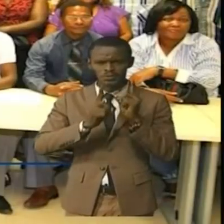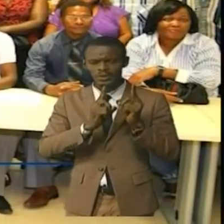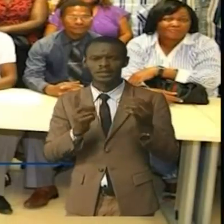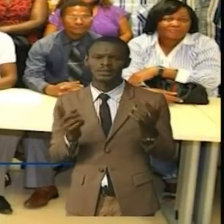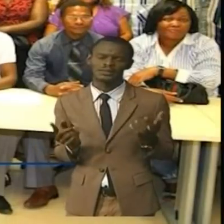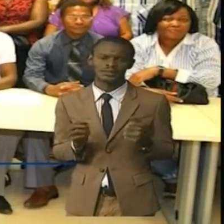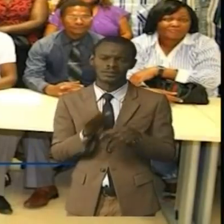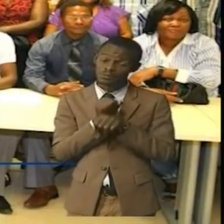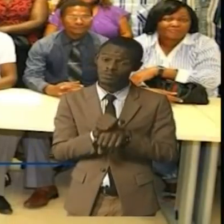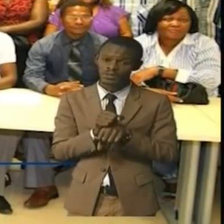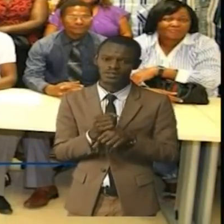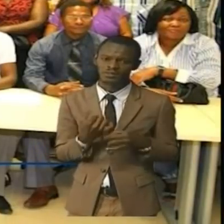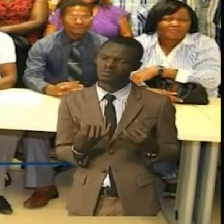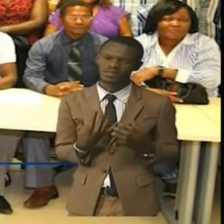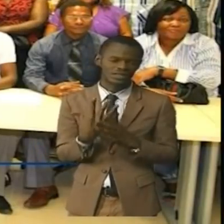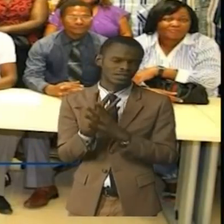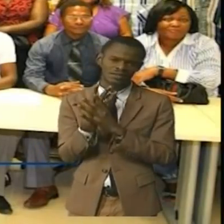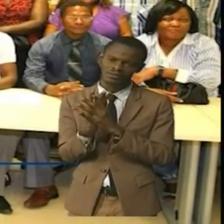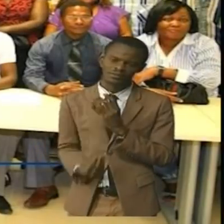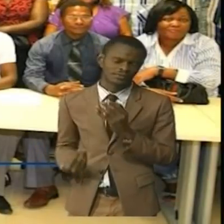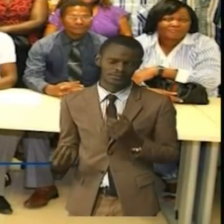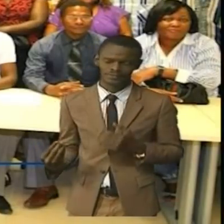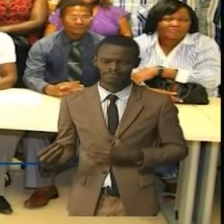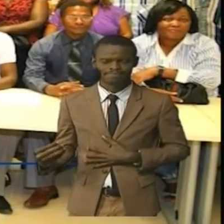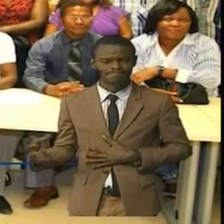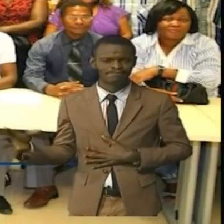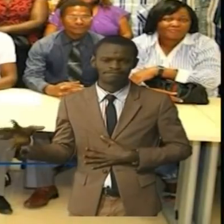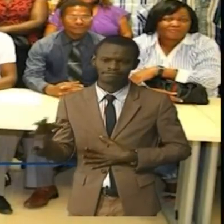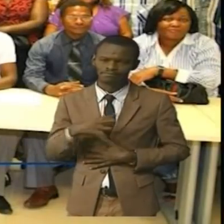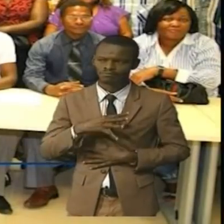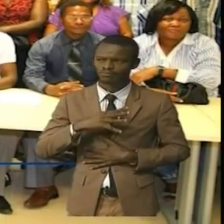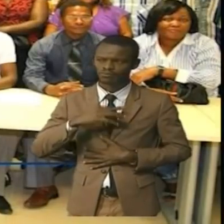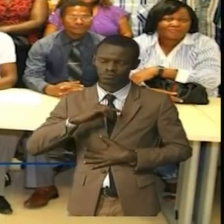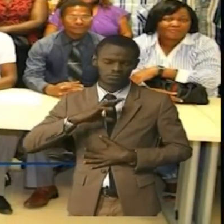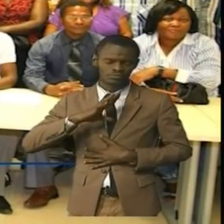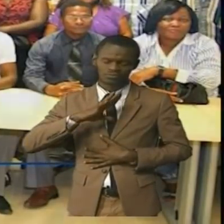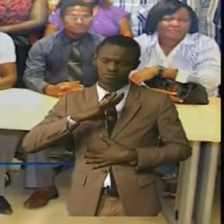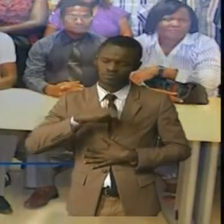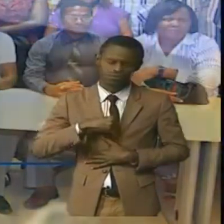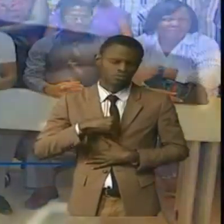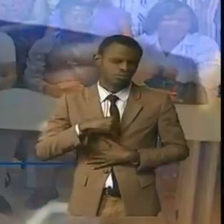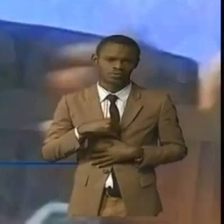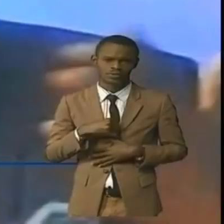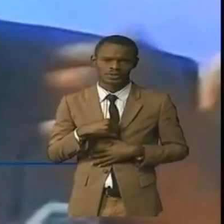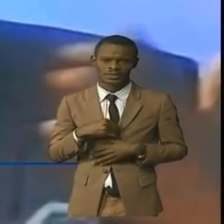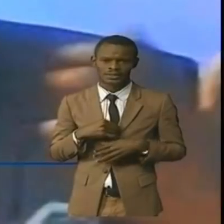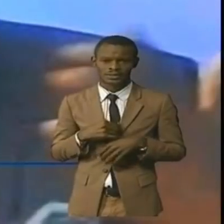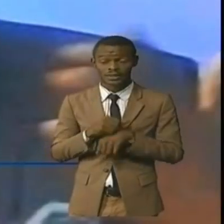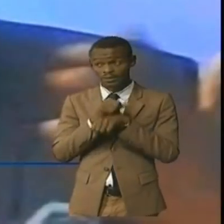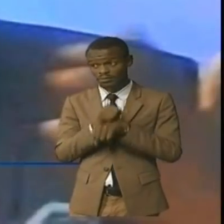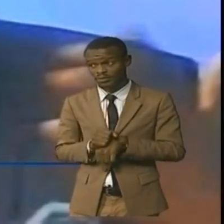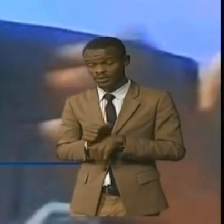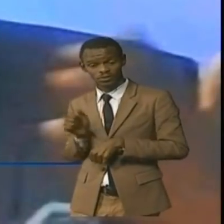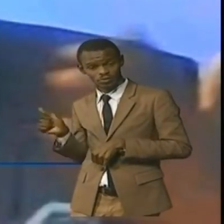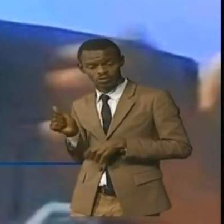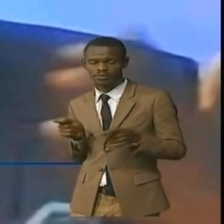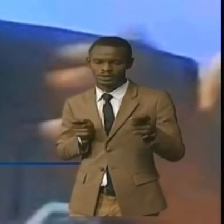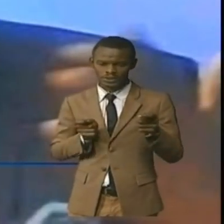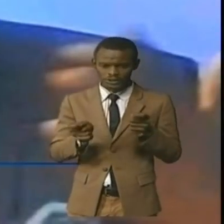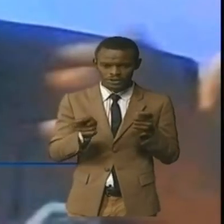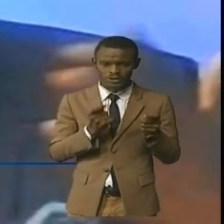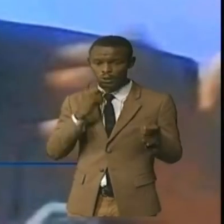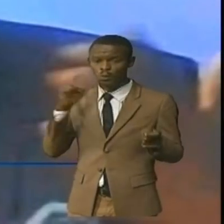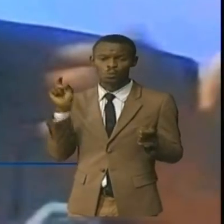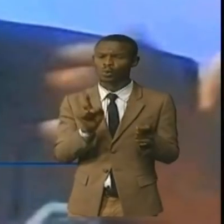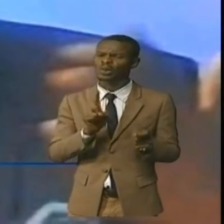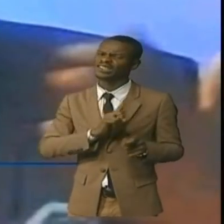télévisées de la RTNC, que tu avais du reste humanisée et surtout décentralisée. Réunion que tu ne présidais pas, mais que tu orientais dans tes